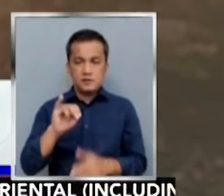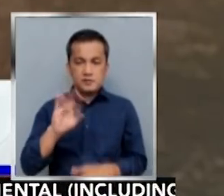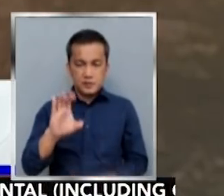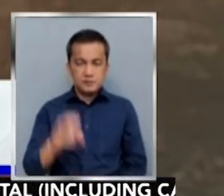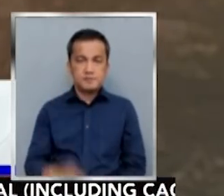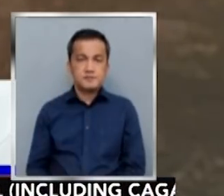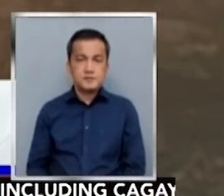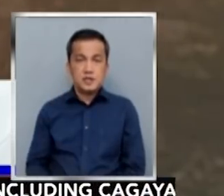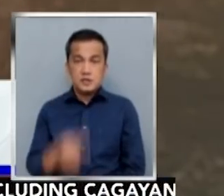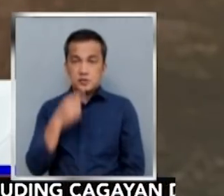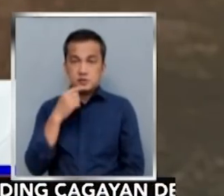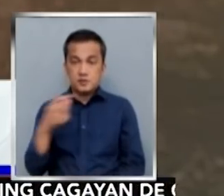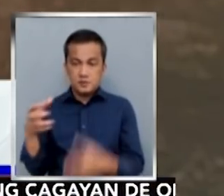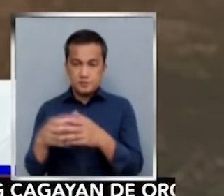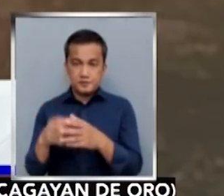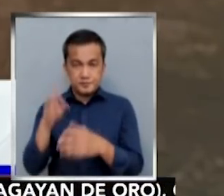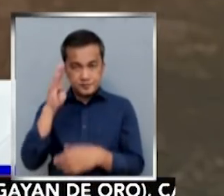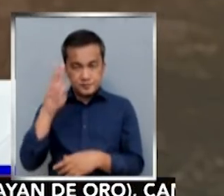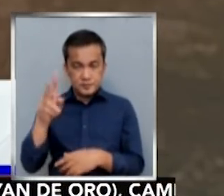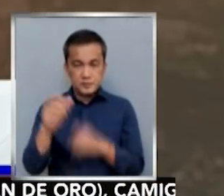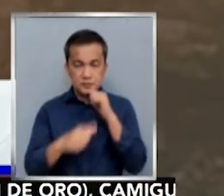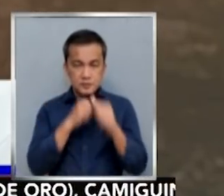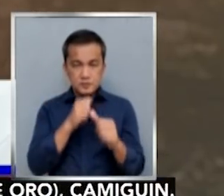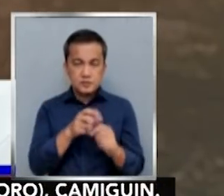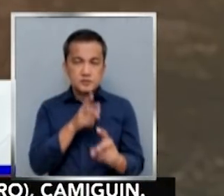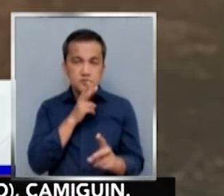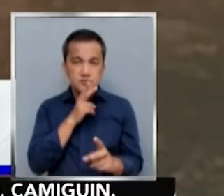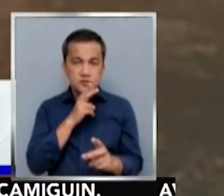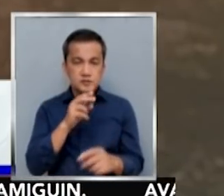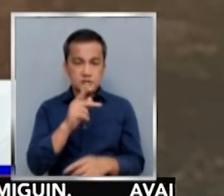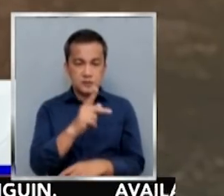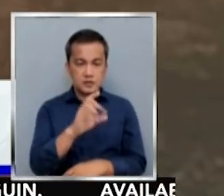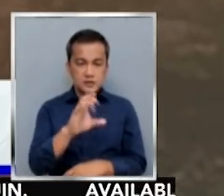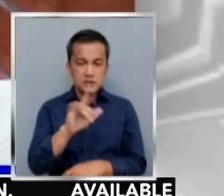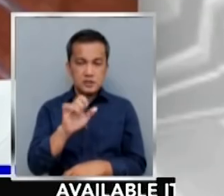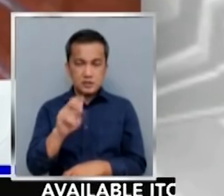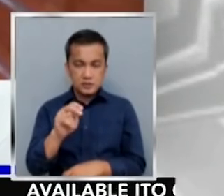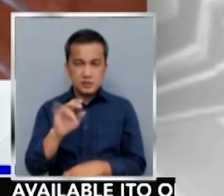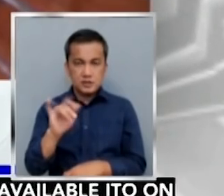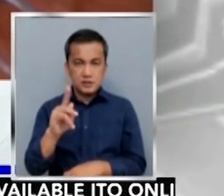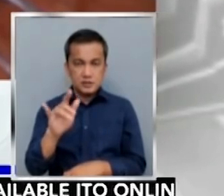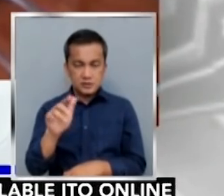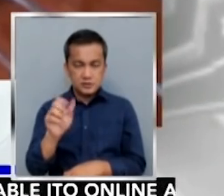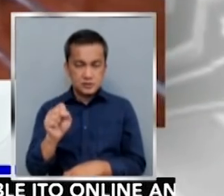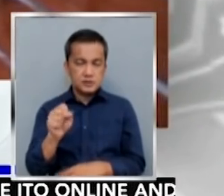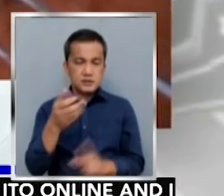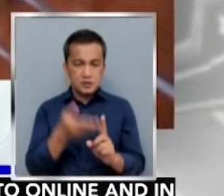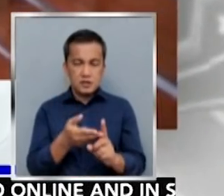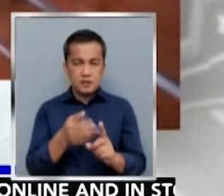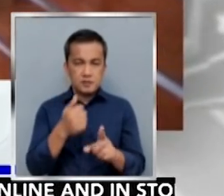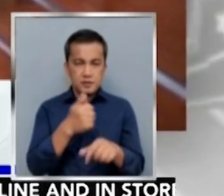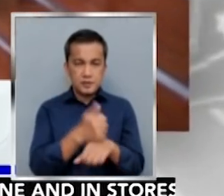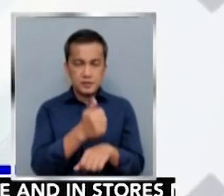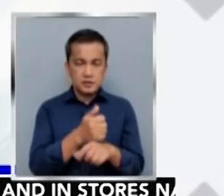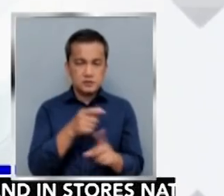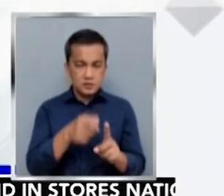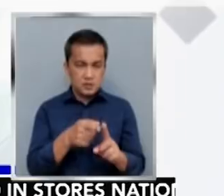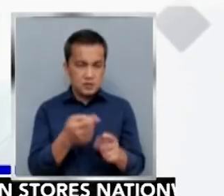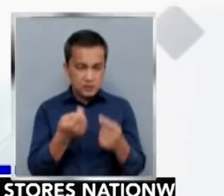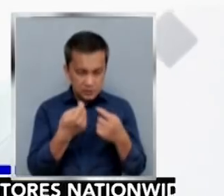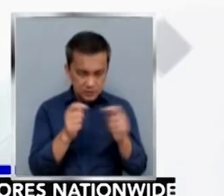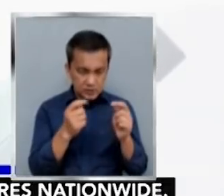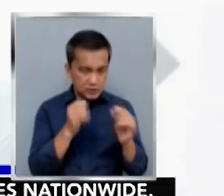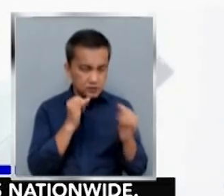Marcos, itinanggi ng suspect na si Kayceline de la Cruz Cardenas ang paratang. Sinusubukan namin siyang hinga ng pahayag. Sa